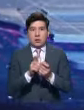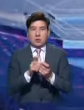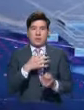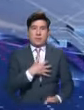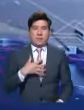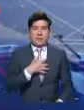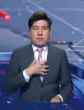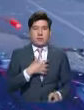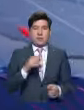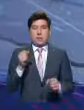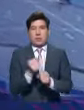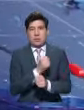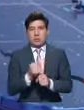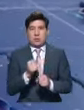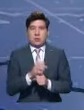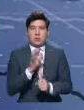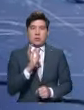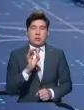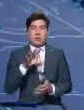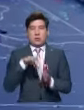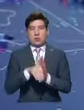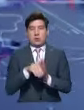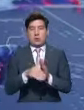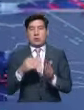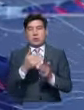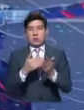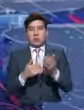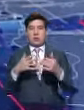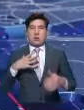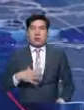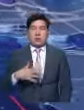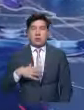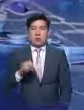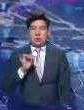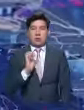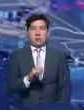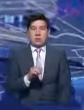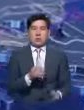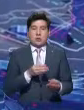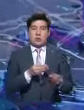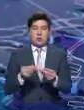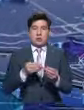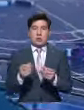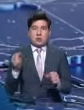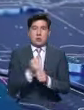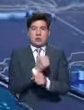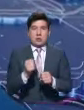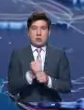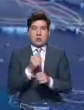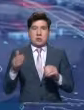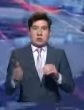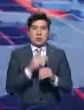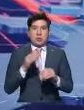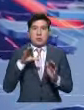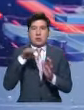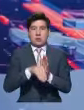бұл зұлымдыққа нөлдік төзімділікті дамытуды атап өтті. Осы постулаттың іске асырылуы зорлық-зомбылық үшін жазаның